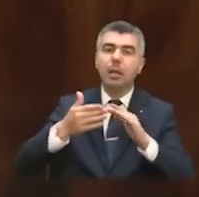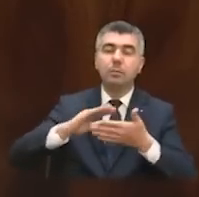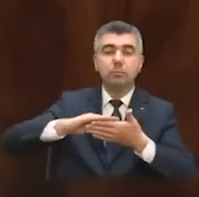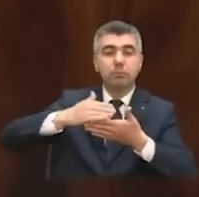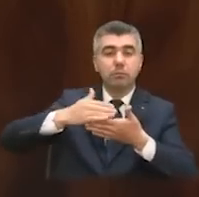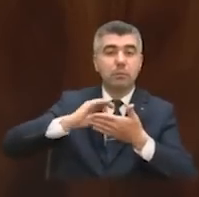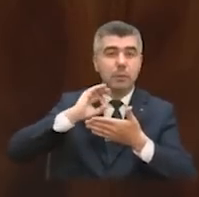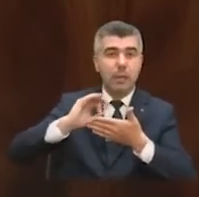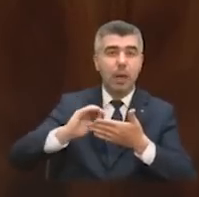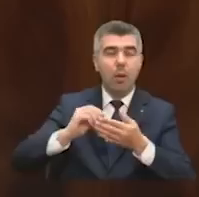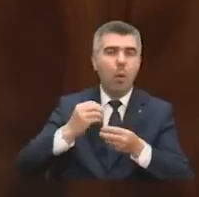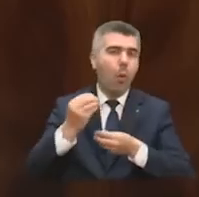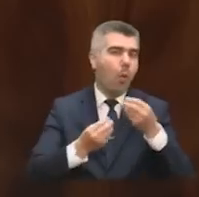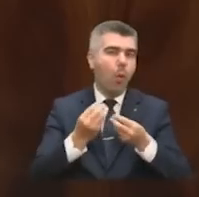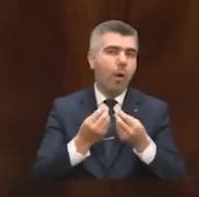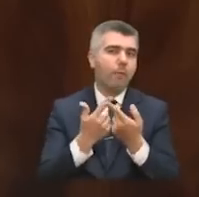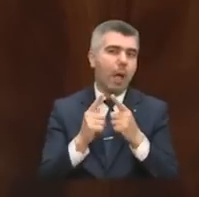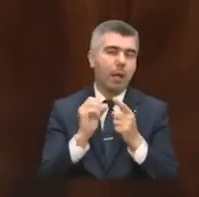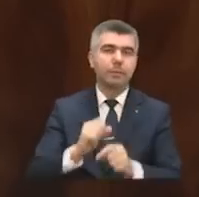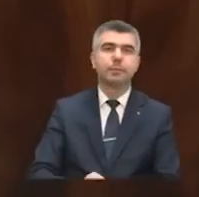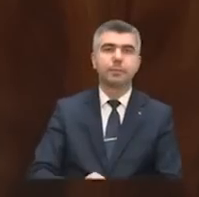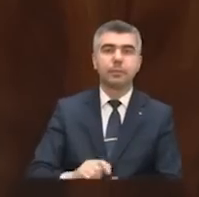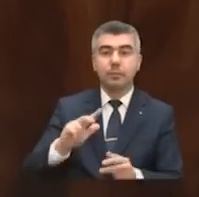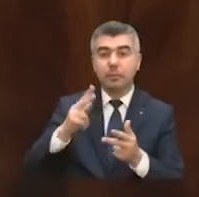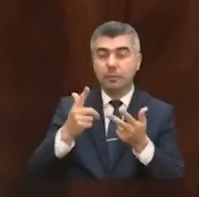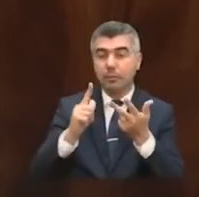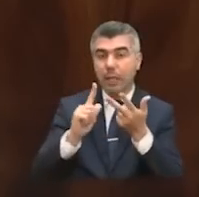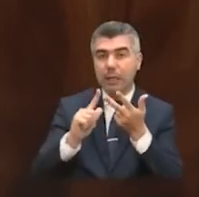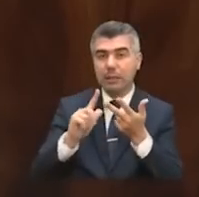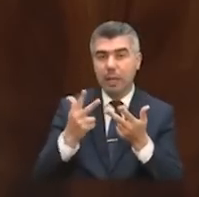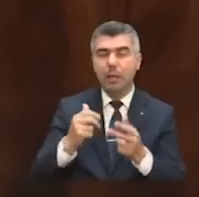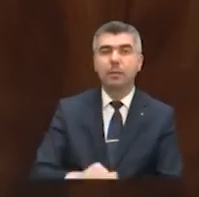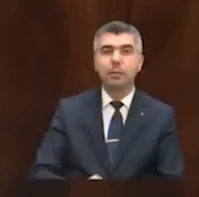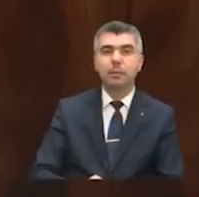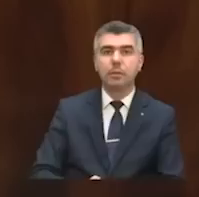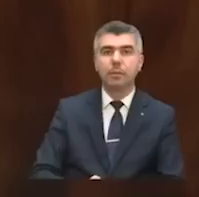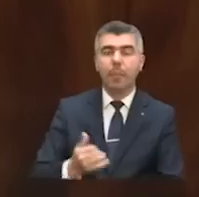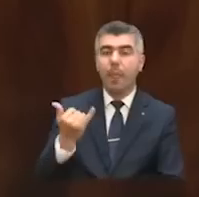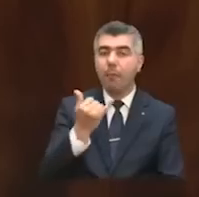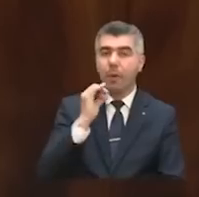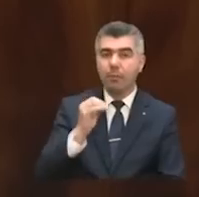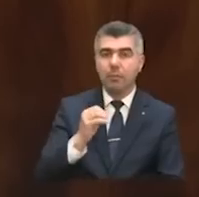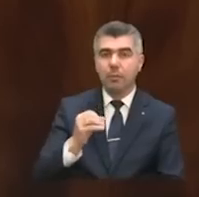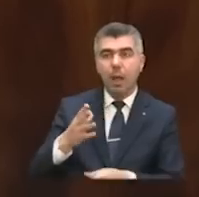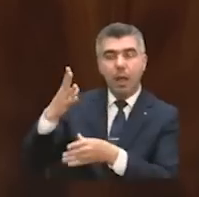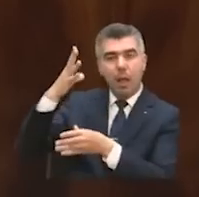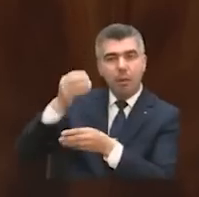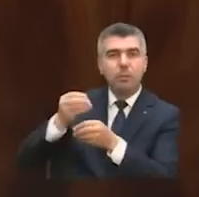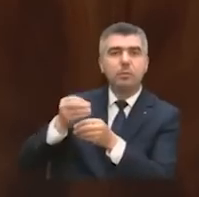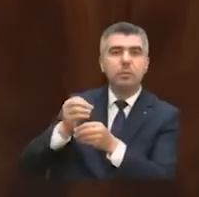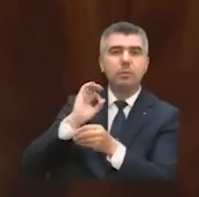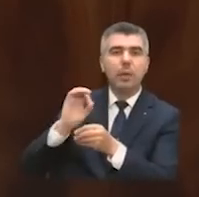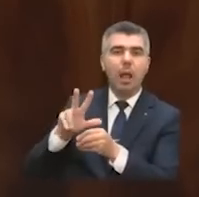الاصطناعي أو. المهارة الثالثة هي المهارة المعرفية،